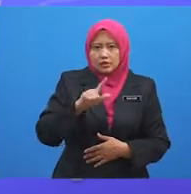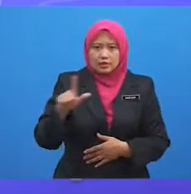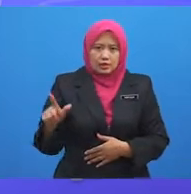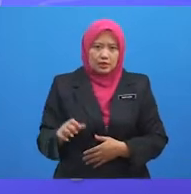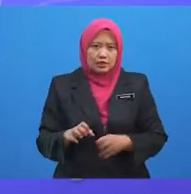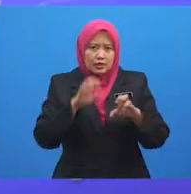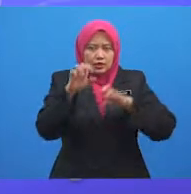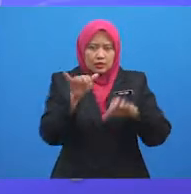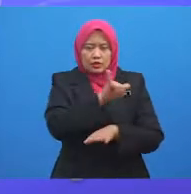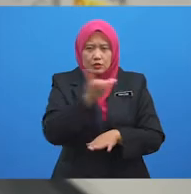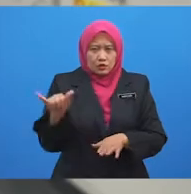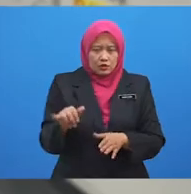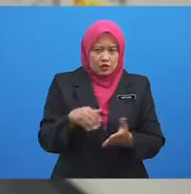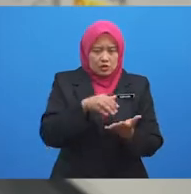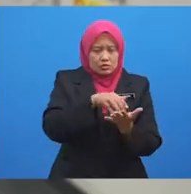radioaktif.